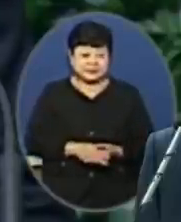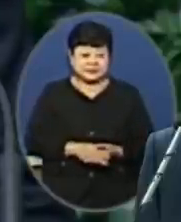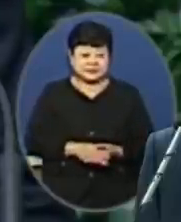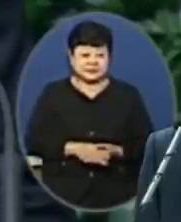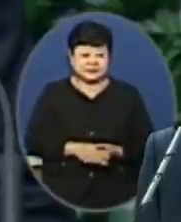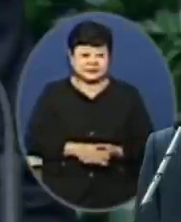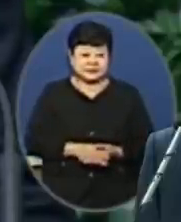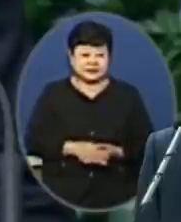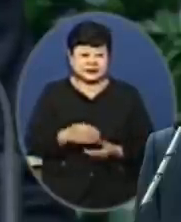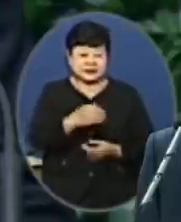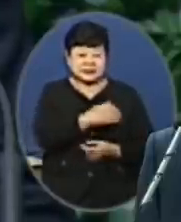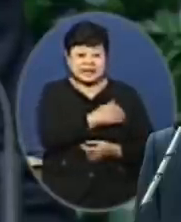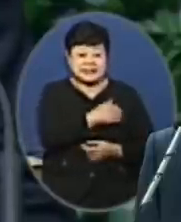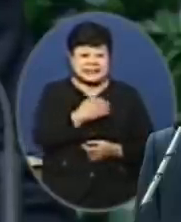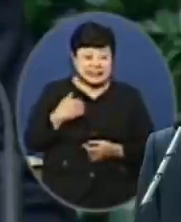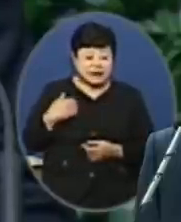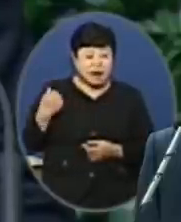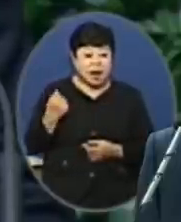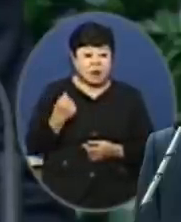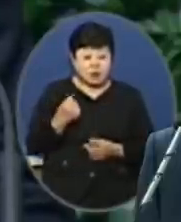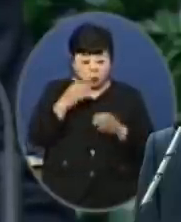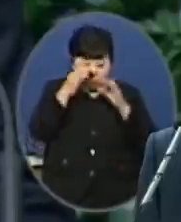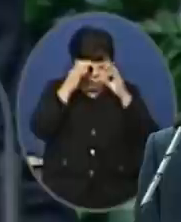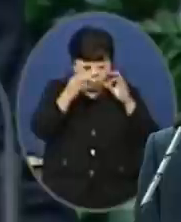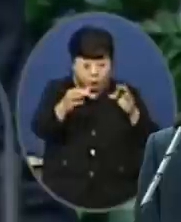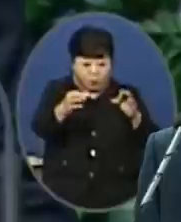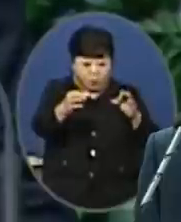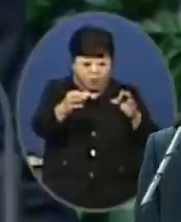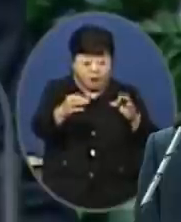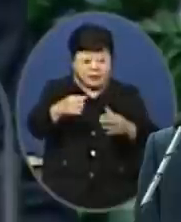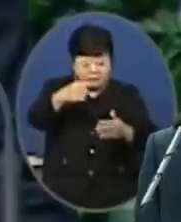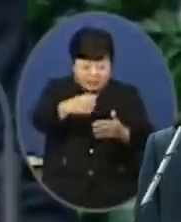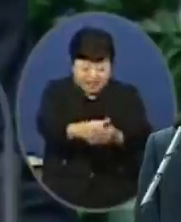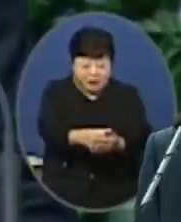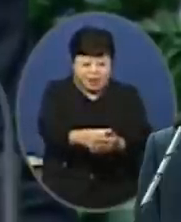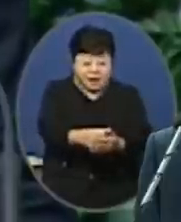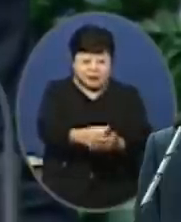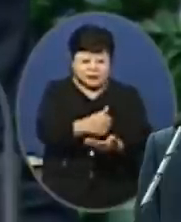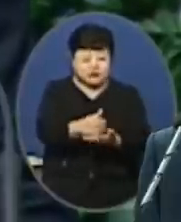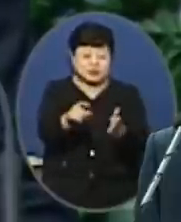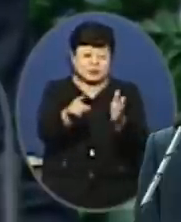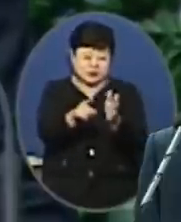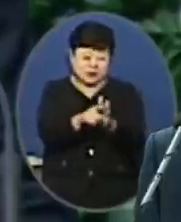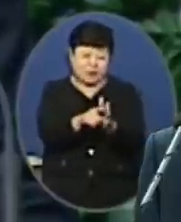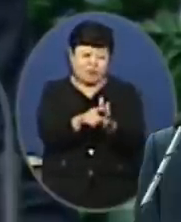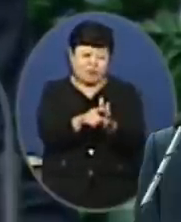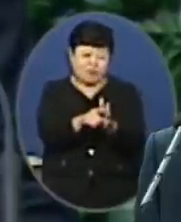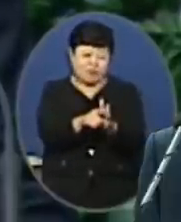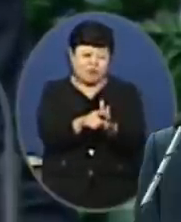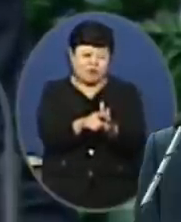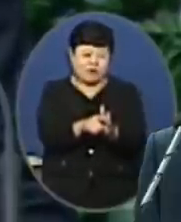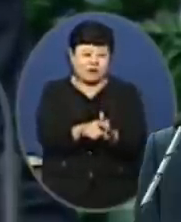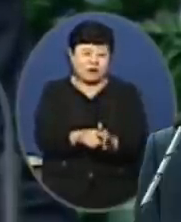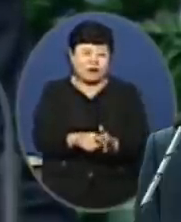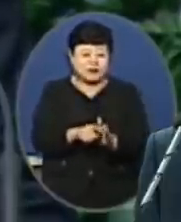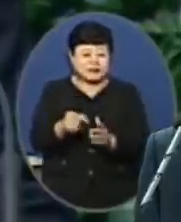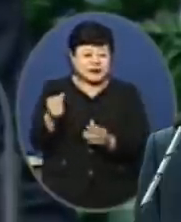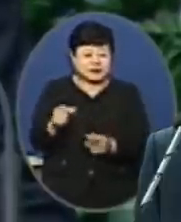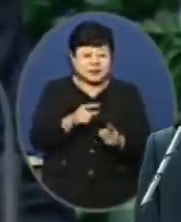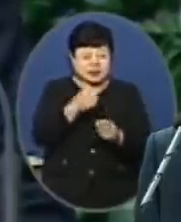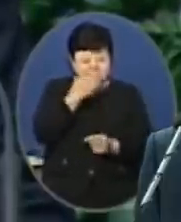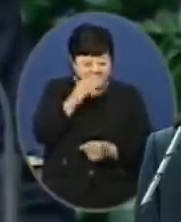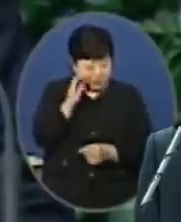신분증, 자격을 알고 나면은 그를 통해서 더 담대하게 주님을 믿고 신앙을 가지고